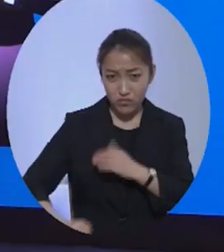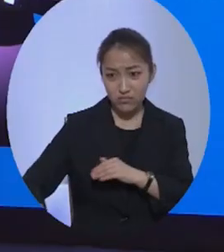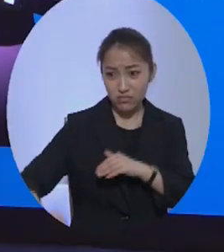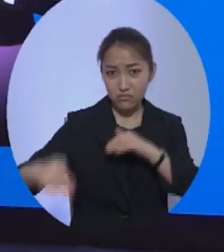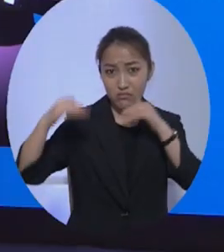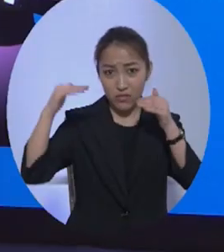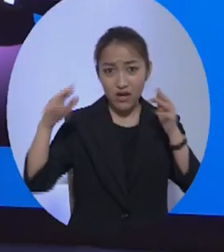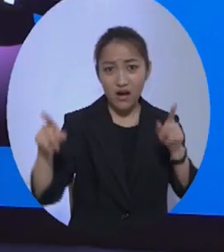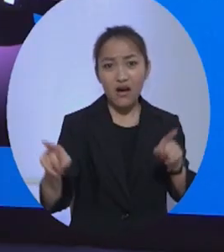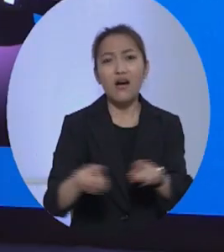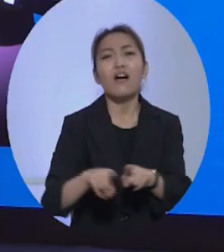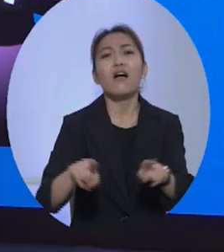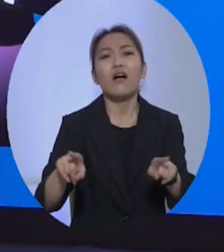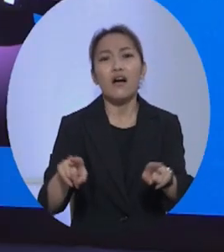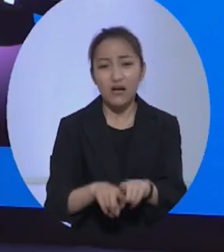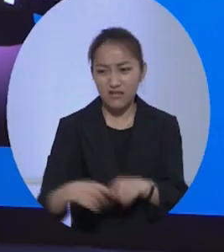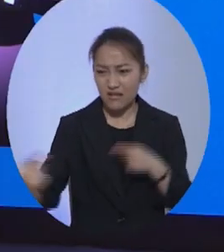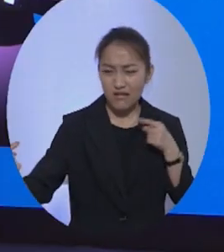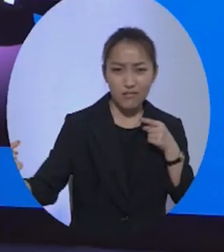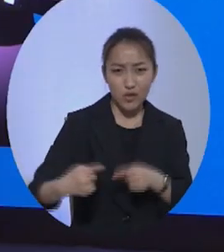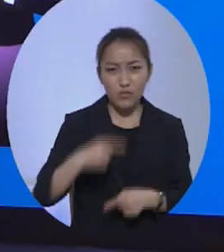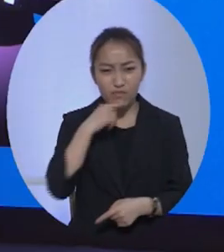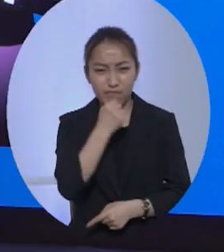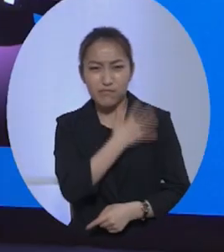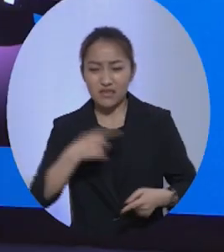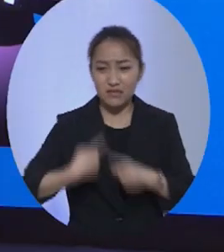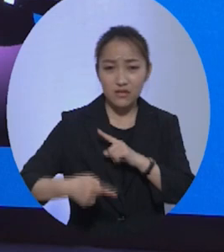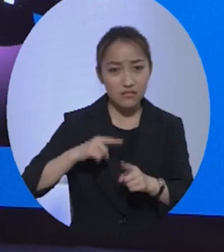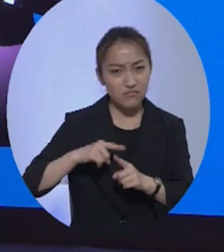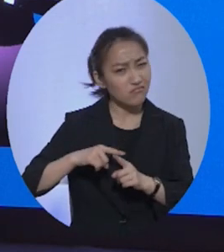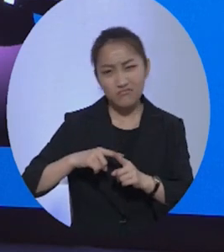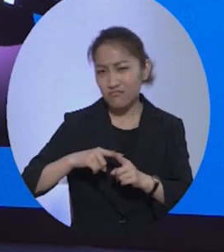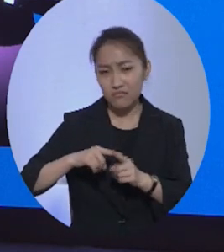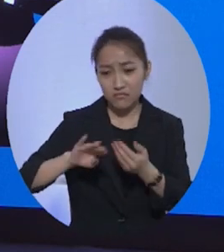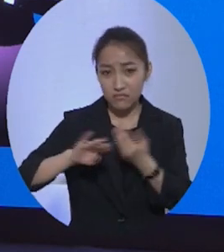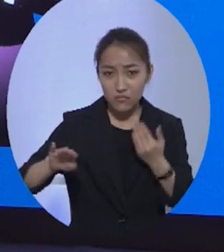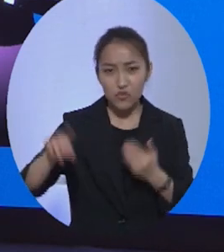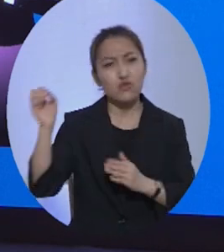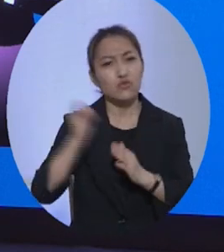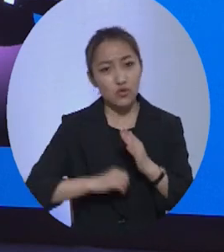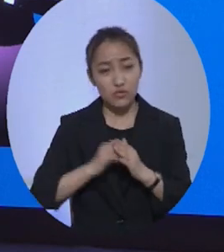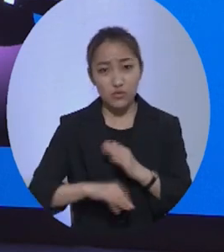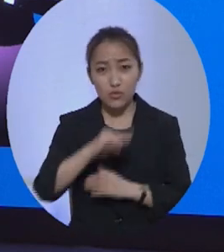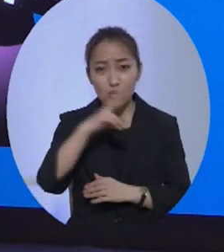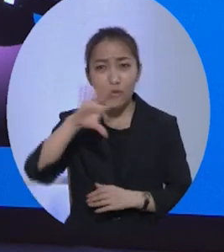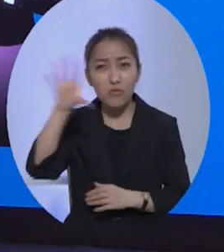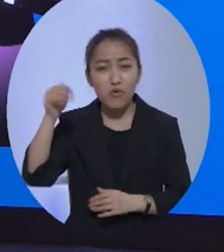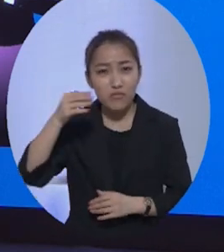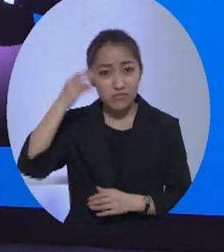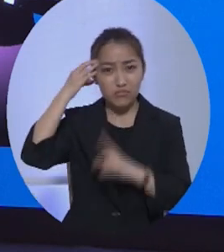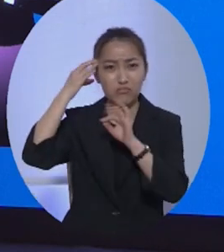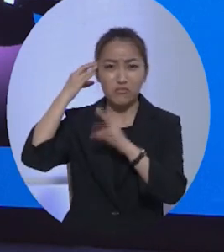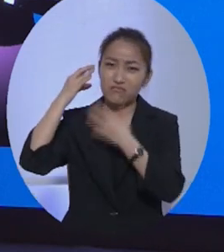хоёр цус гаргах ёсгүй гэж ингэж одоо хэлж шүү дээ. Түүхийг мэднэ гэдэг ийм гоё өдөг бахан байна тийм ээ. За тэгвэл бидэнд